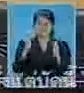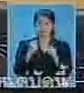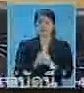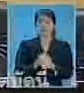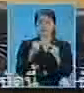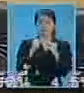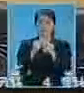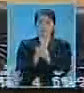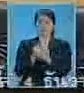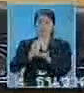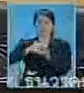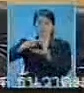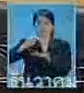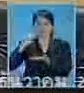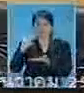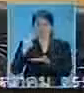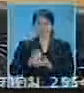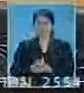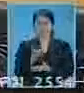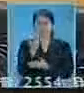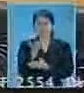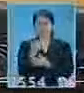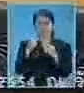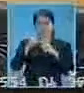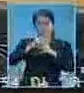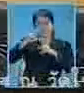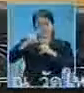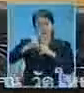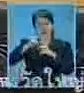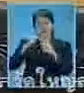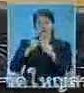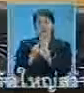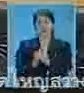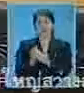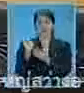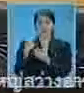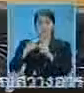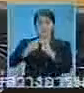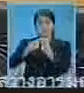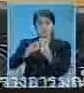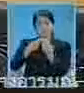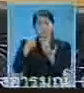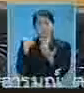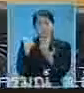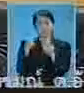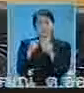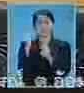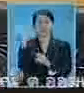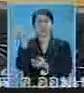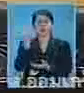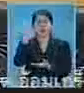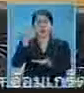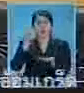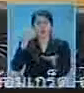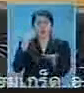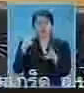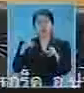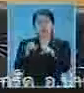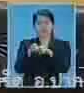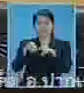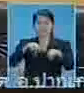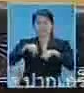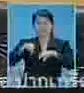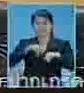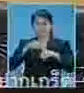การออกมูลนิธิการออกสลากการกุศลเป็นการออกลอยๆเหมือนกับการจัดสรรงบประมาณในอดีต